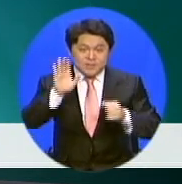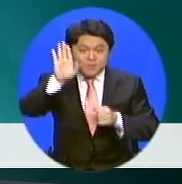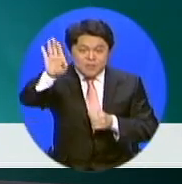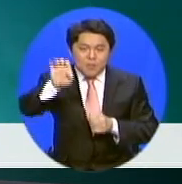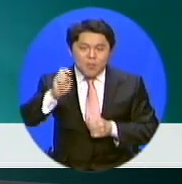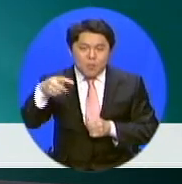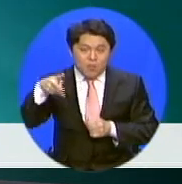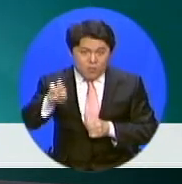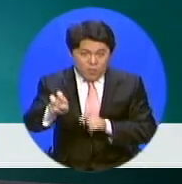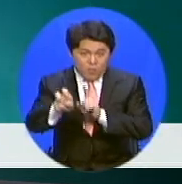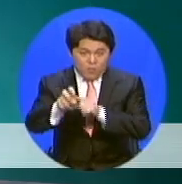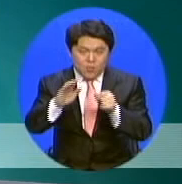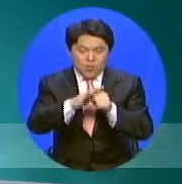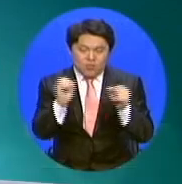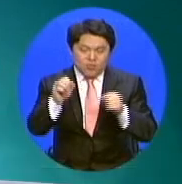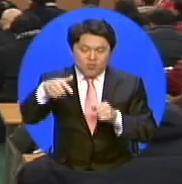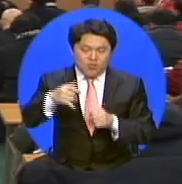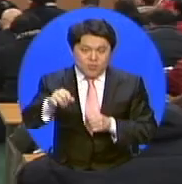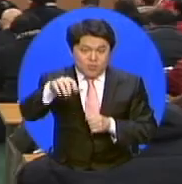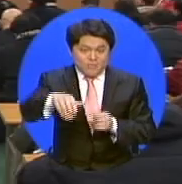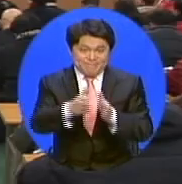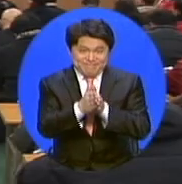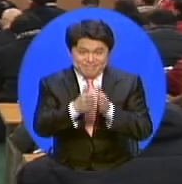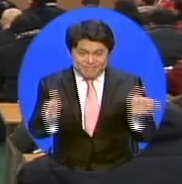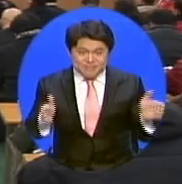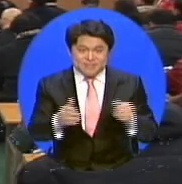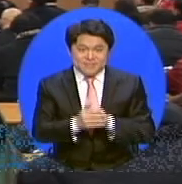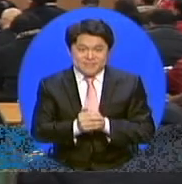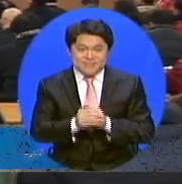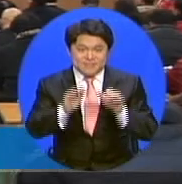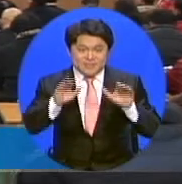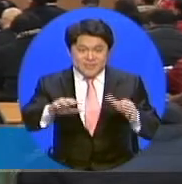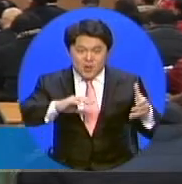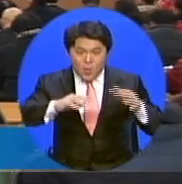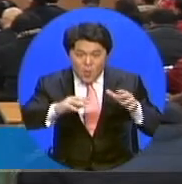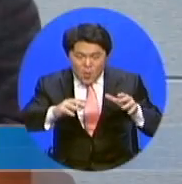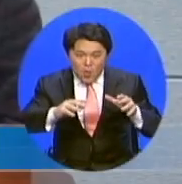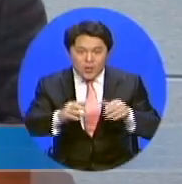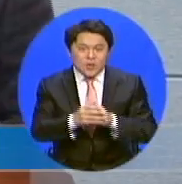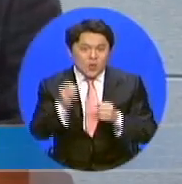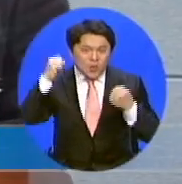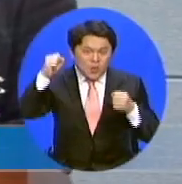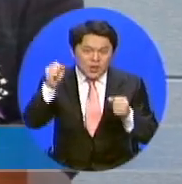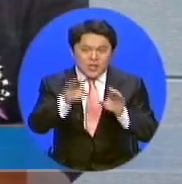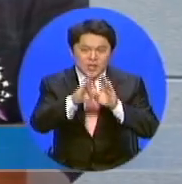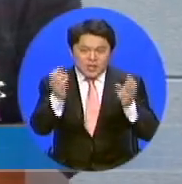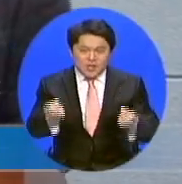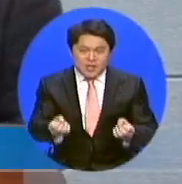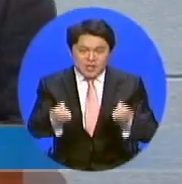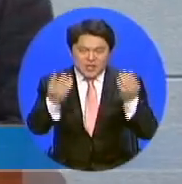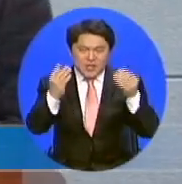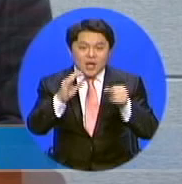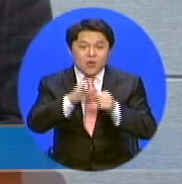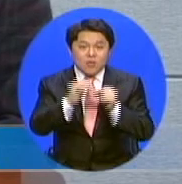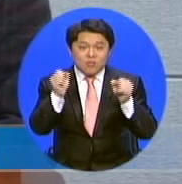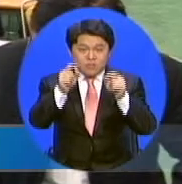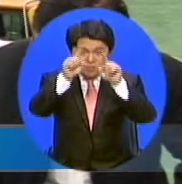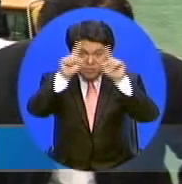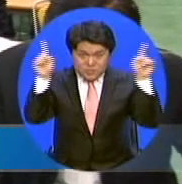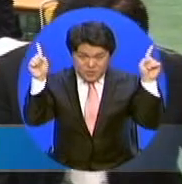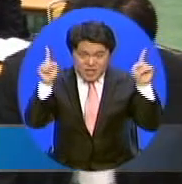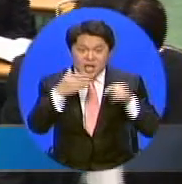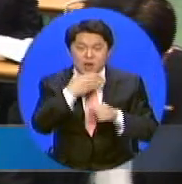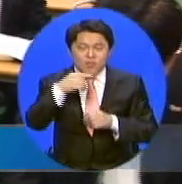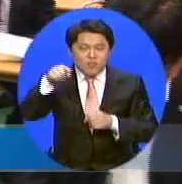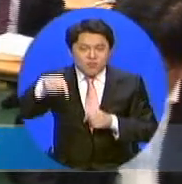경북 구미에서 열렸습니다. 이번 포럼은 식전 공연과 개회식, 경북대 보건복지학부 양점도 교수의